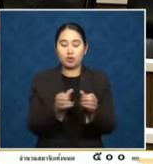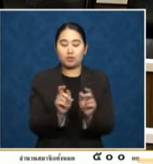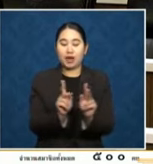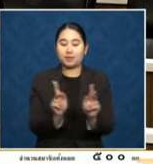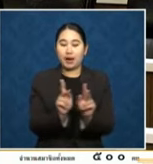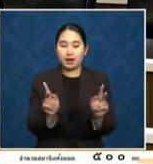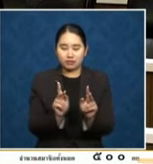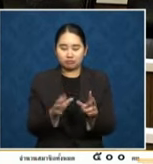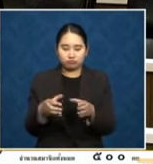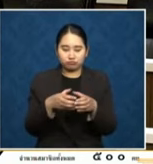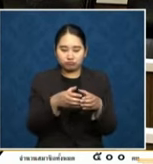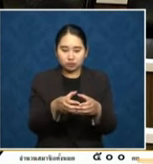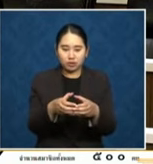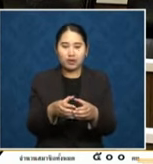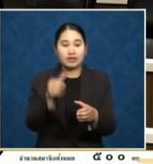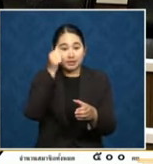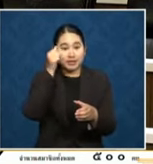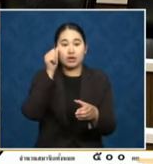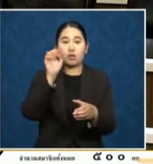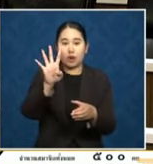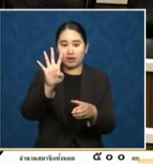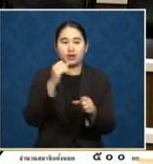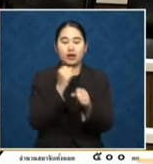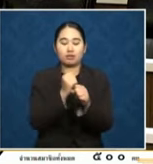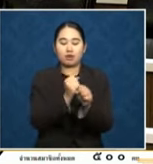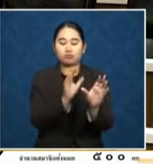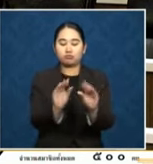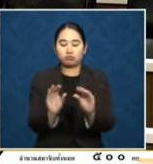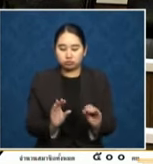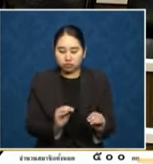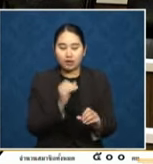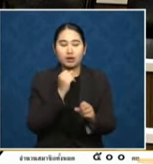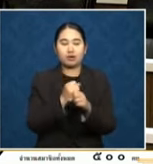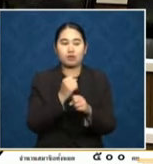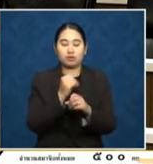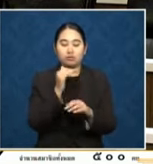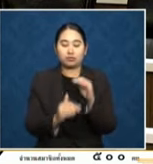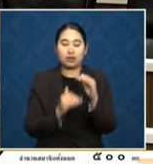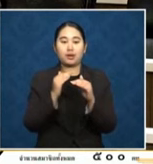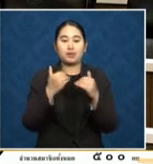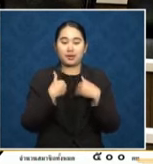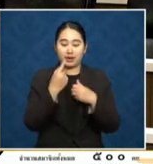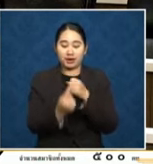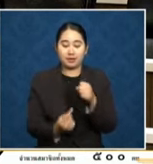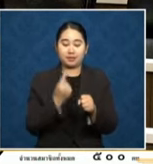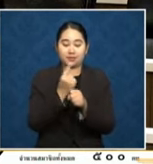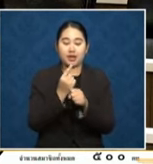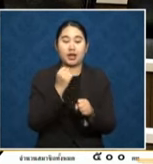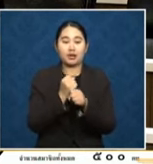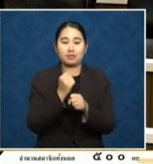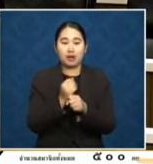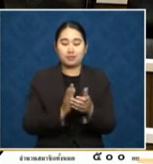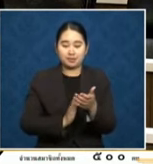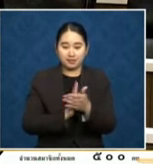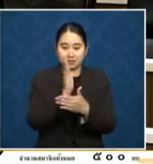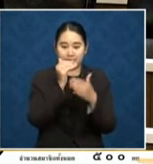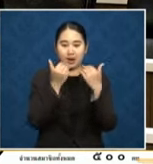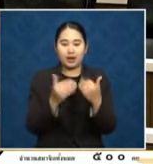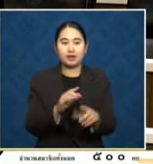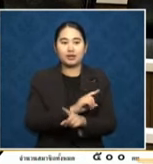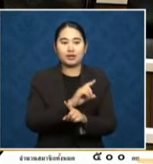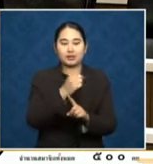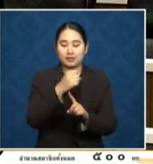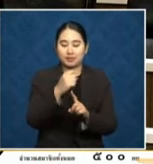ที่ดินจะลงพื้นที่4วันครับท่านประธานถึงมีความคืบหน้า1ปีผ่านไปจากวันนั้น10พฤศจิก